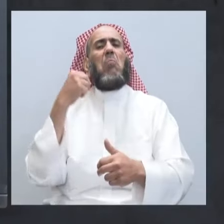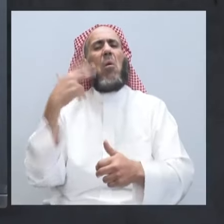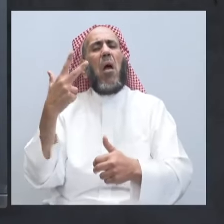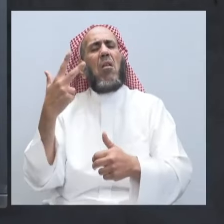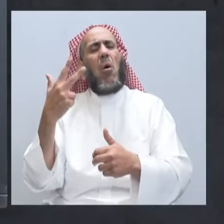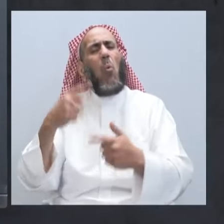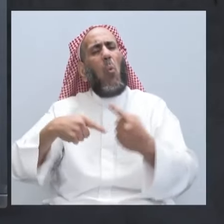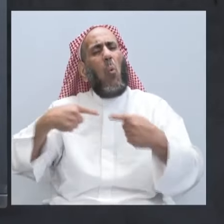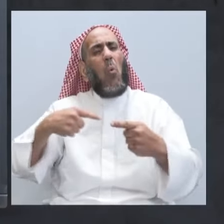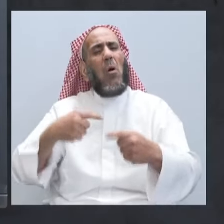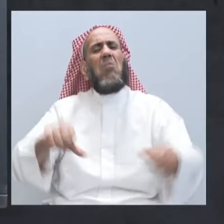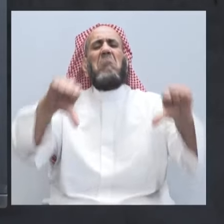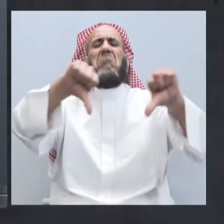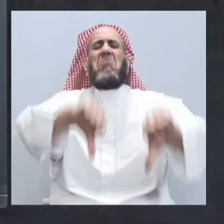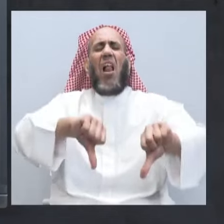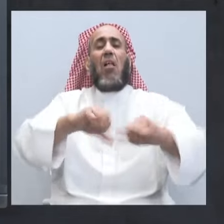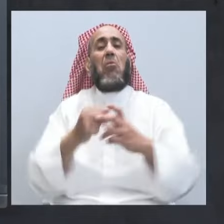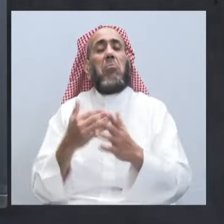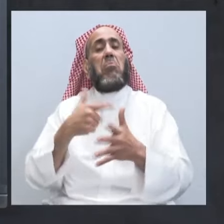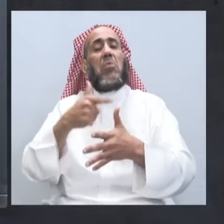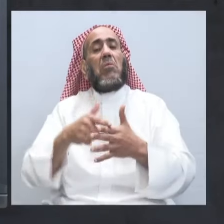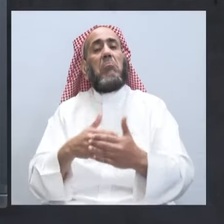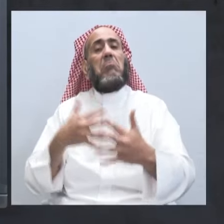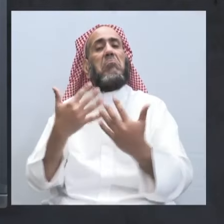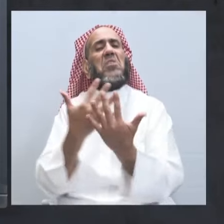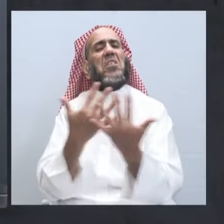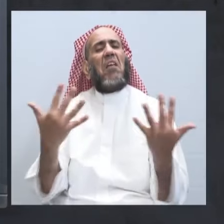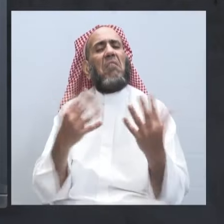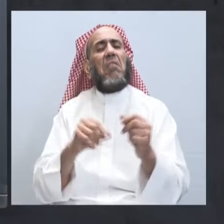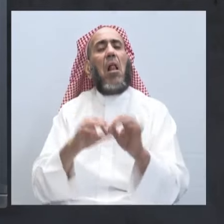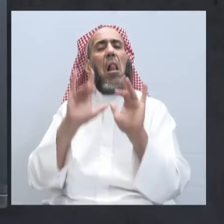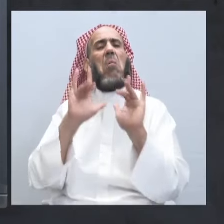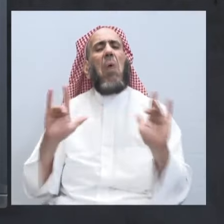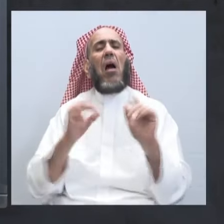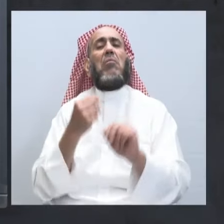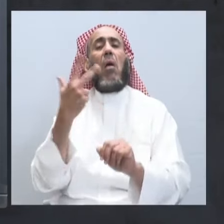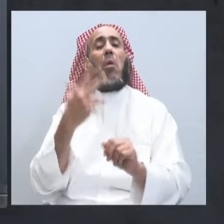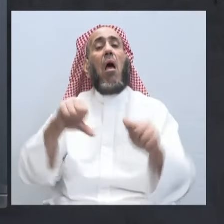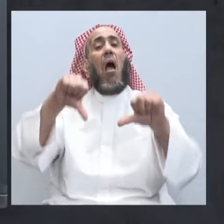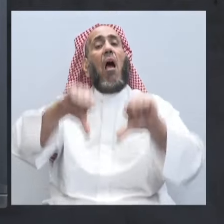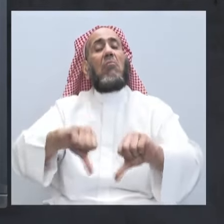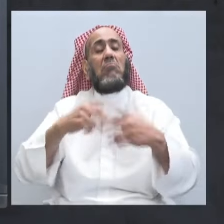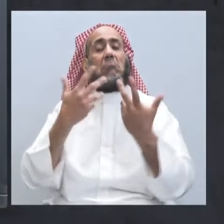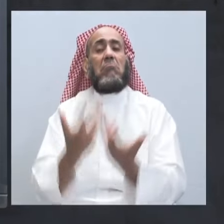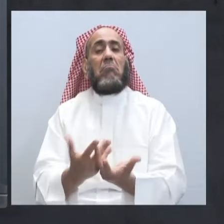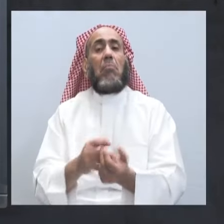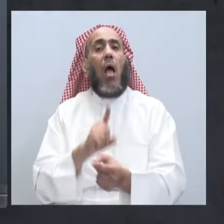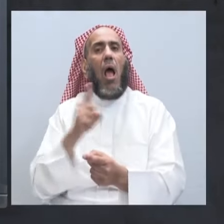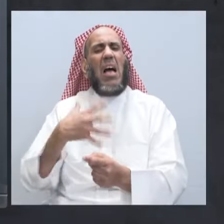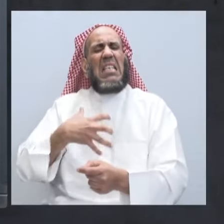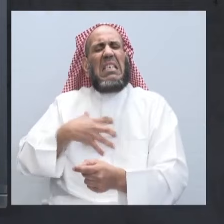ثمانيه افشل اذا كان ترتيبي بالصف في المقعد الثامن افشل لا هذا